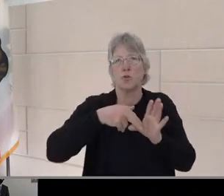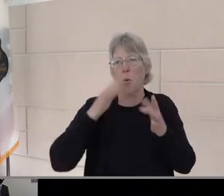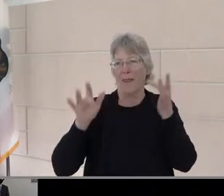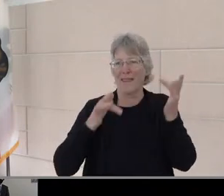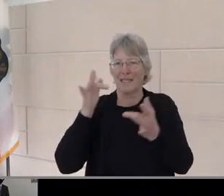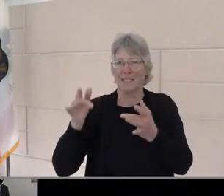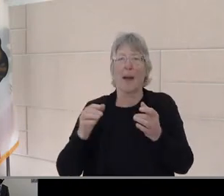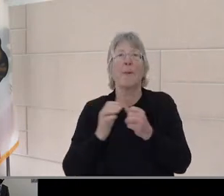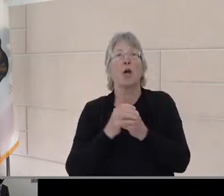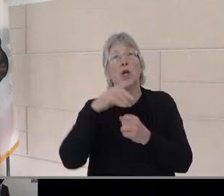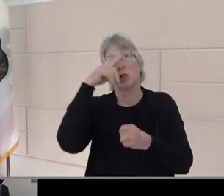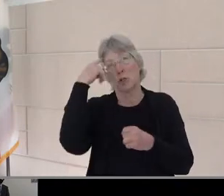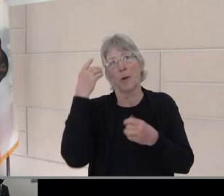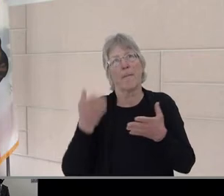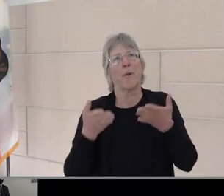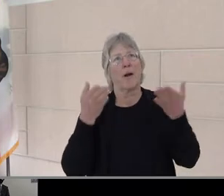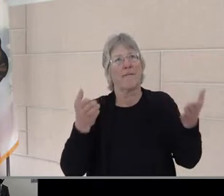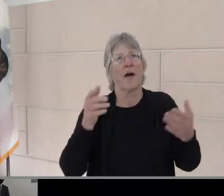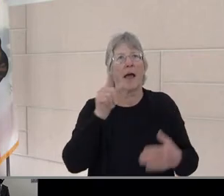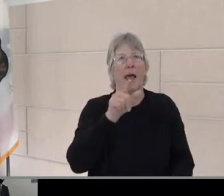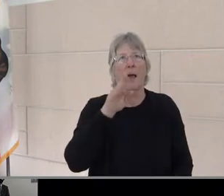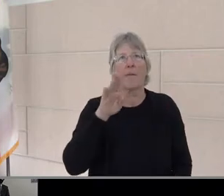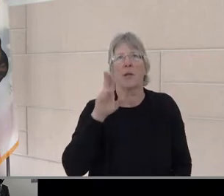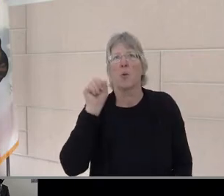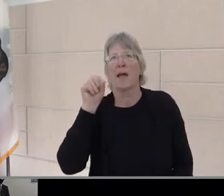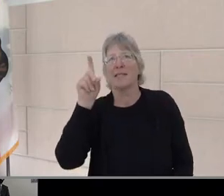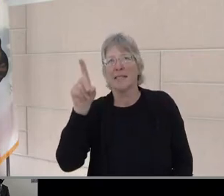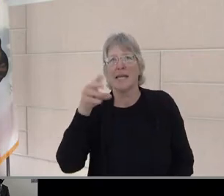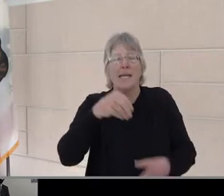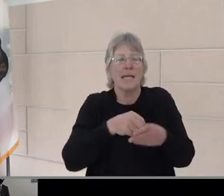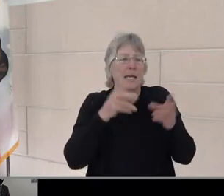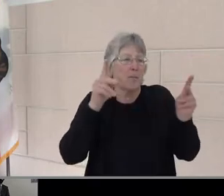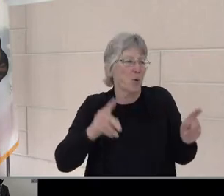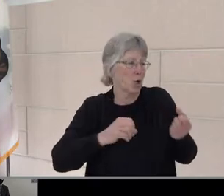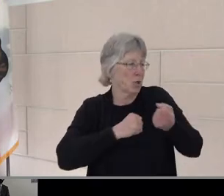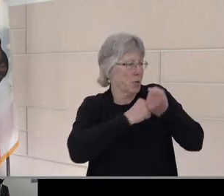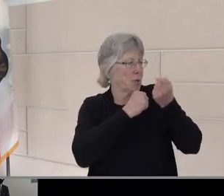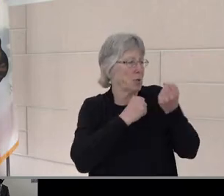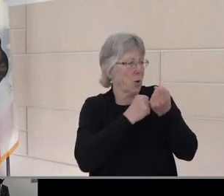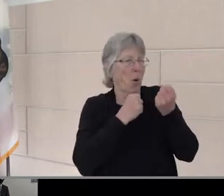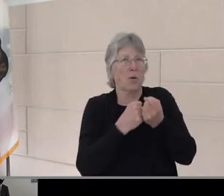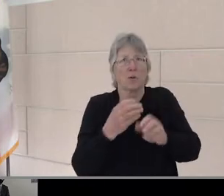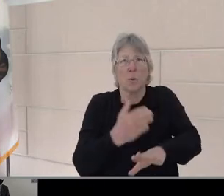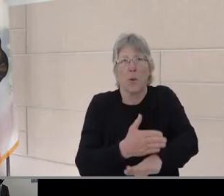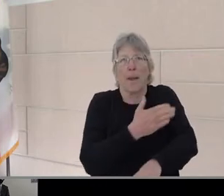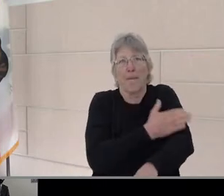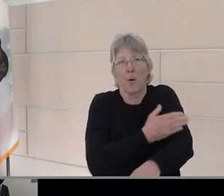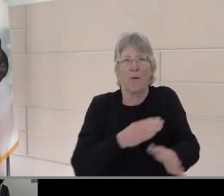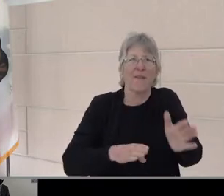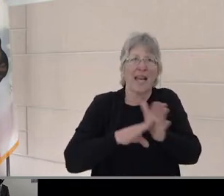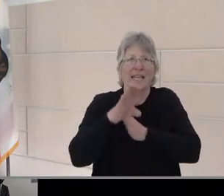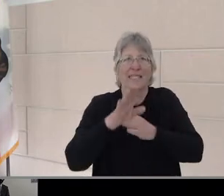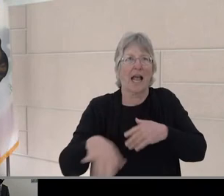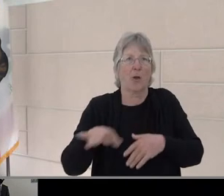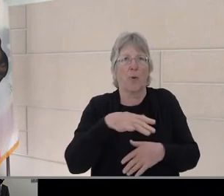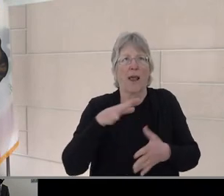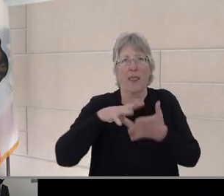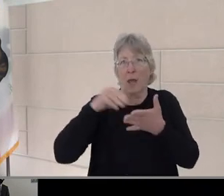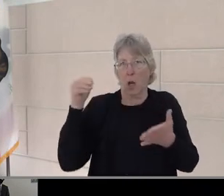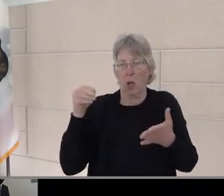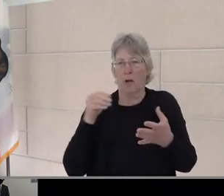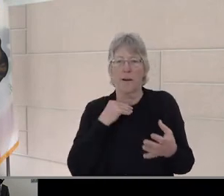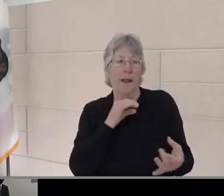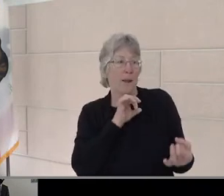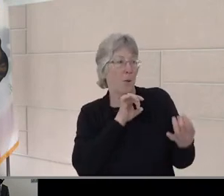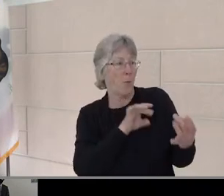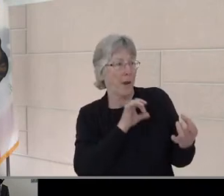ញគ្រូដើម្បីឲ្យគាត់ចូលរួមក្នុងកម្មវិធីបង្ហាត់នៅរដូវ summer ដើម្បីធ្វើយ៉ាងណាបង្កើនការបង្ហាត់